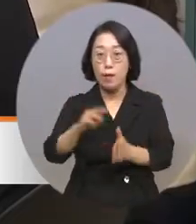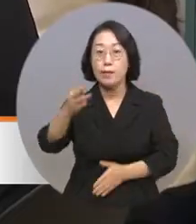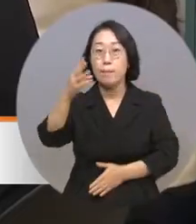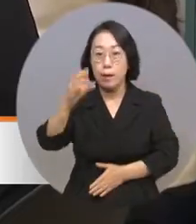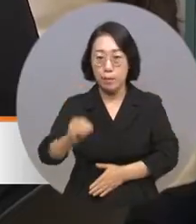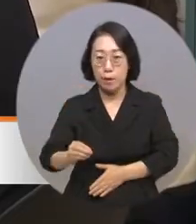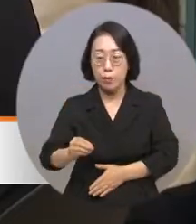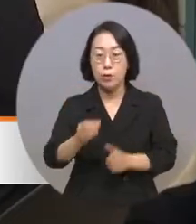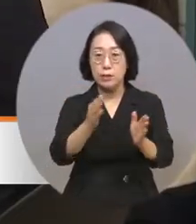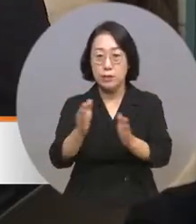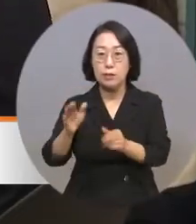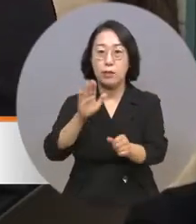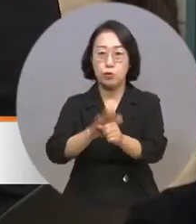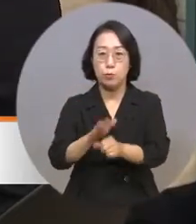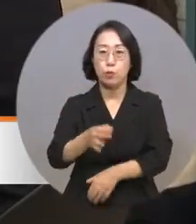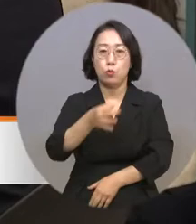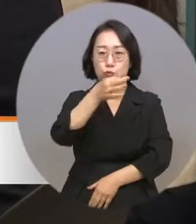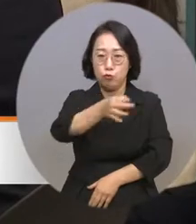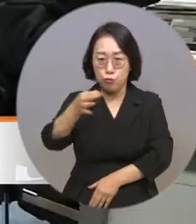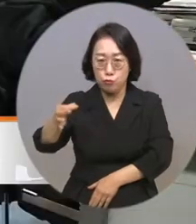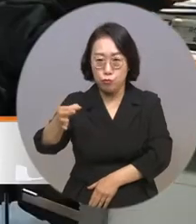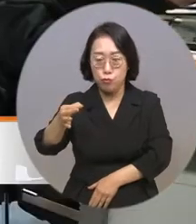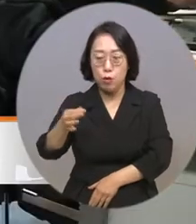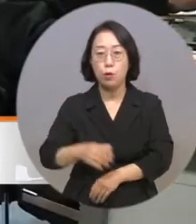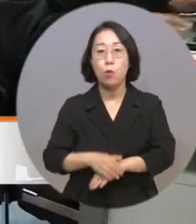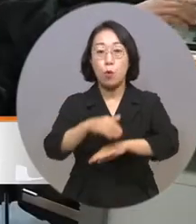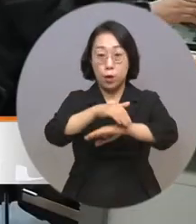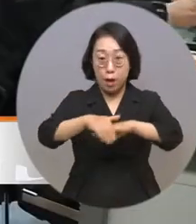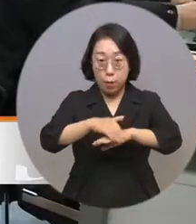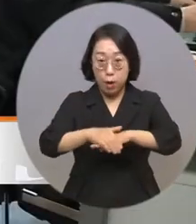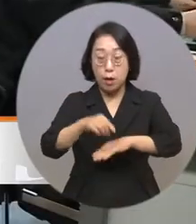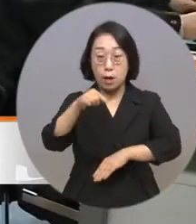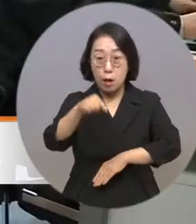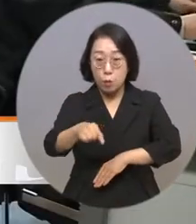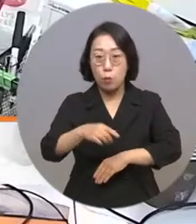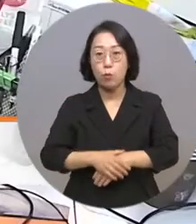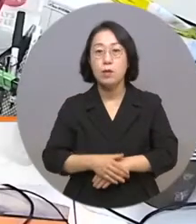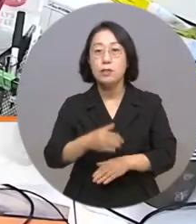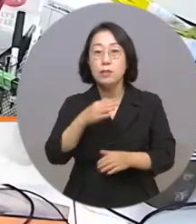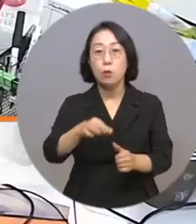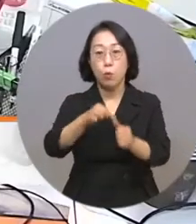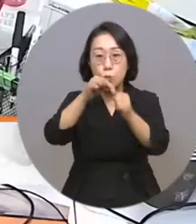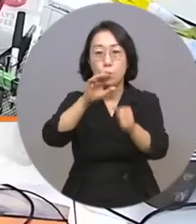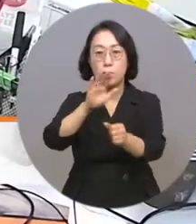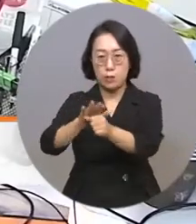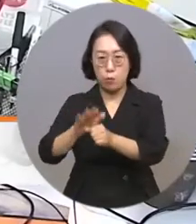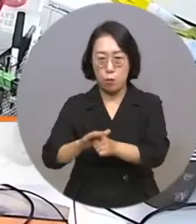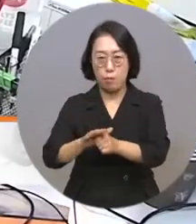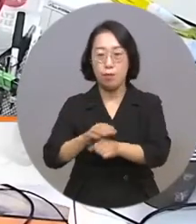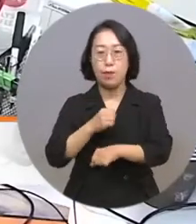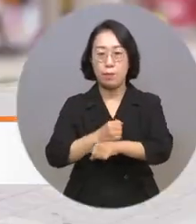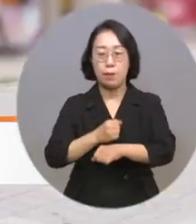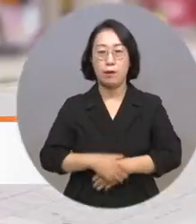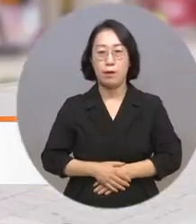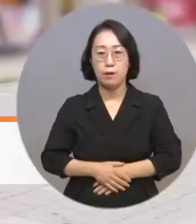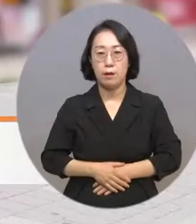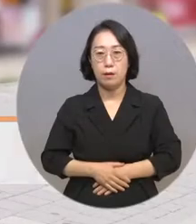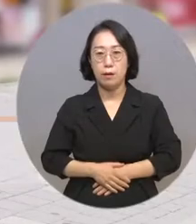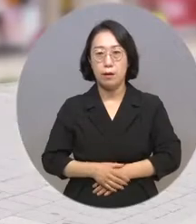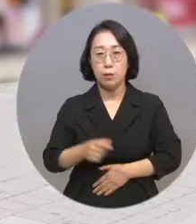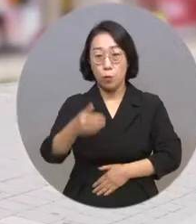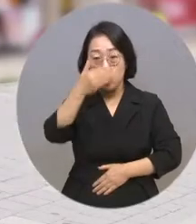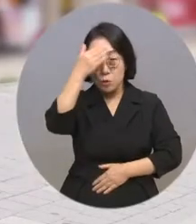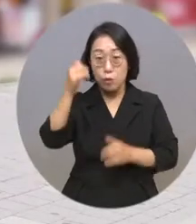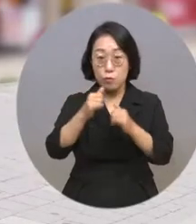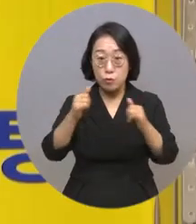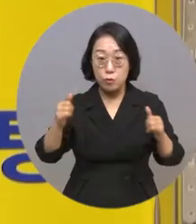도약 준비금을 지원하는 방안을 반영하며 이를 통해 실질적인 고용 지원에 나선다는 방침입니다. 또한